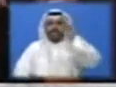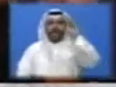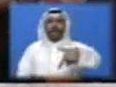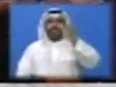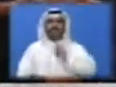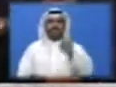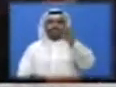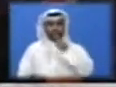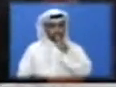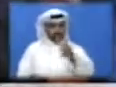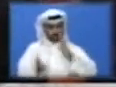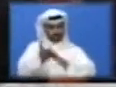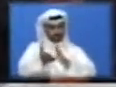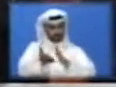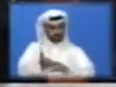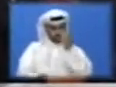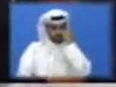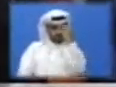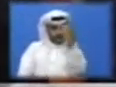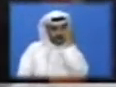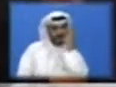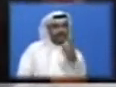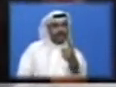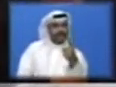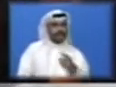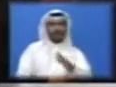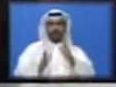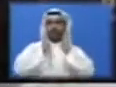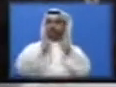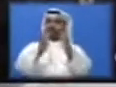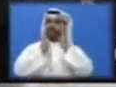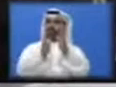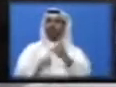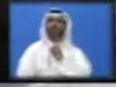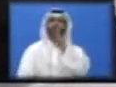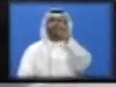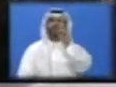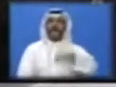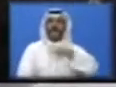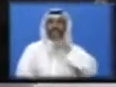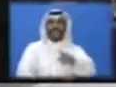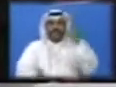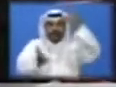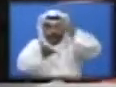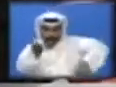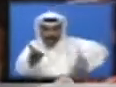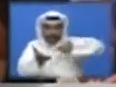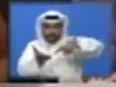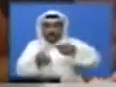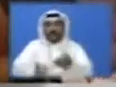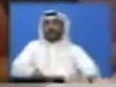عرب عن تقديره العميق لجهود قوة الاقتحام وهنأهم بمناسبة صدور القرار الوزاري